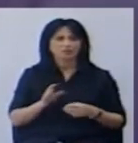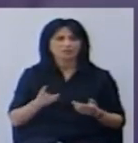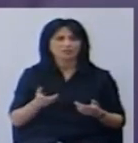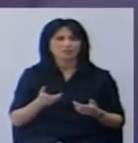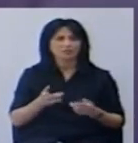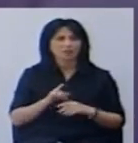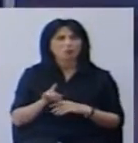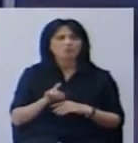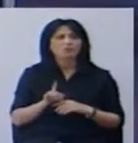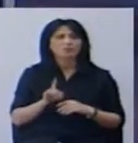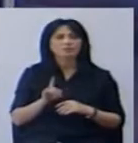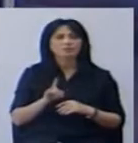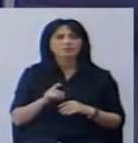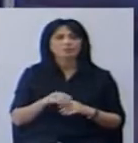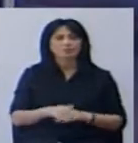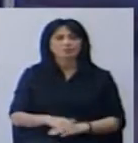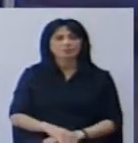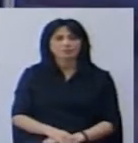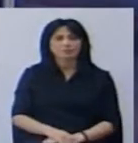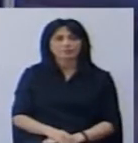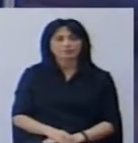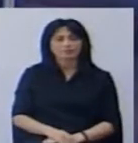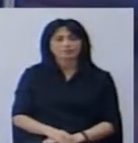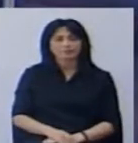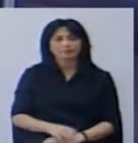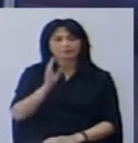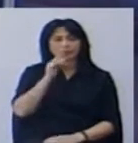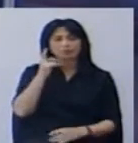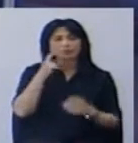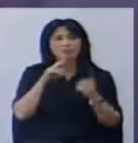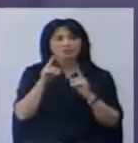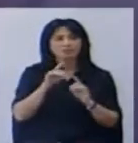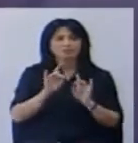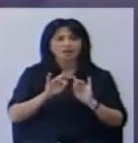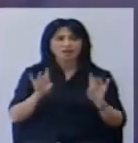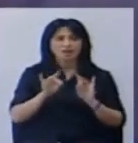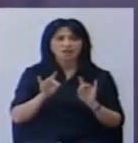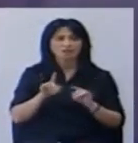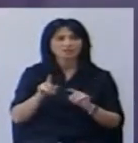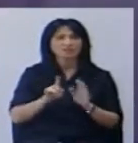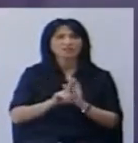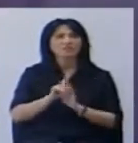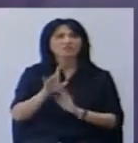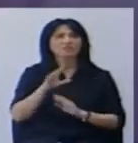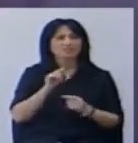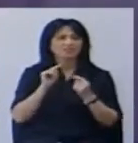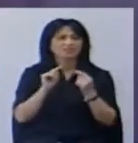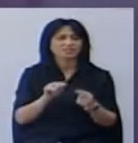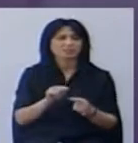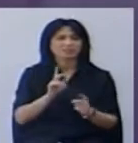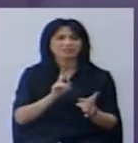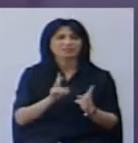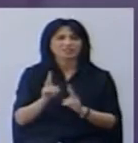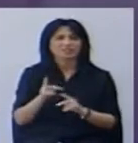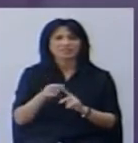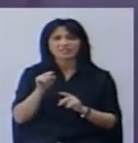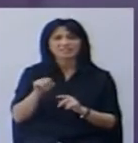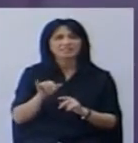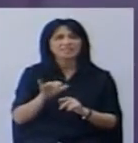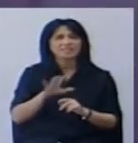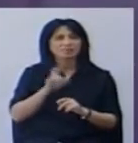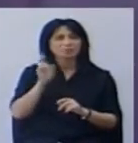არაფერს არ ანიჭებს. მე 2009 წელს, როდესაც ეს ინიციატივა გააჟღერეს, იმ თავითვე ვიყავი წინააღმდეგი, ვინაიდან იქ სადაც